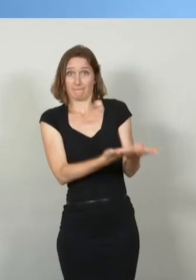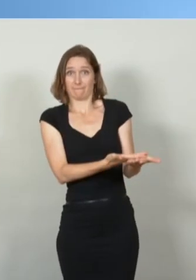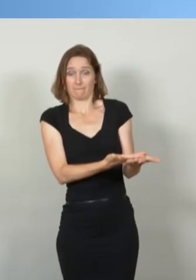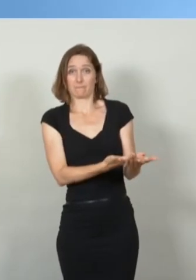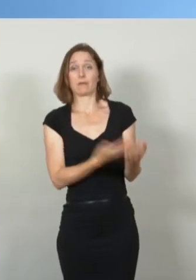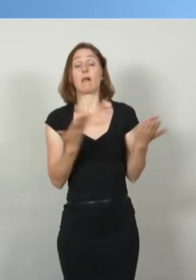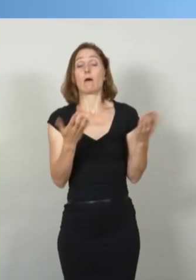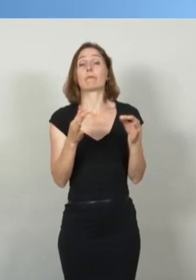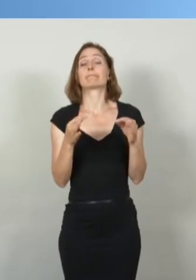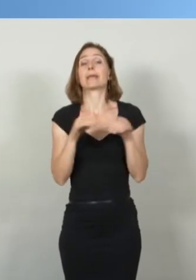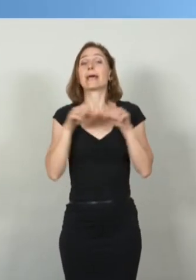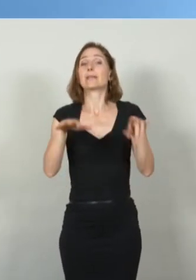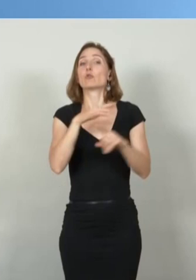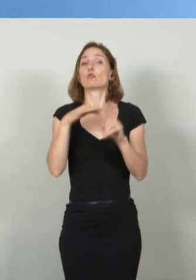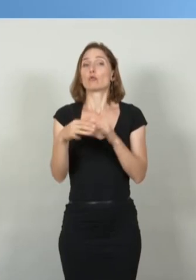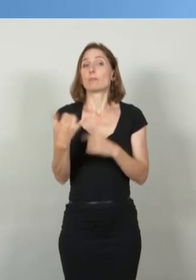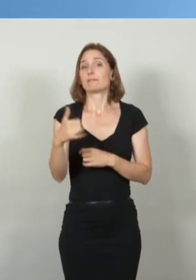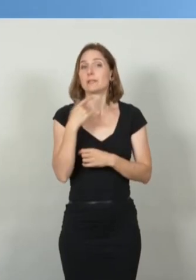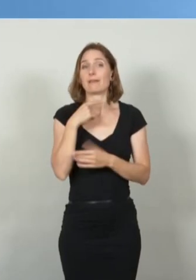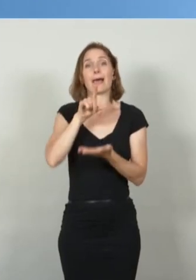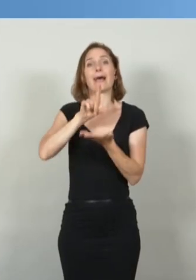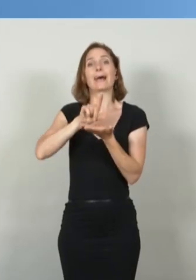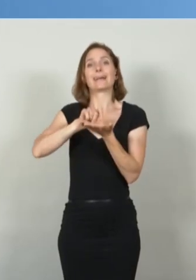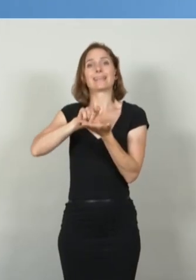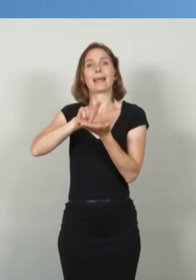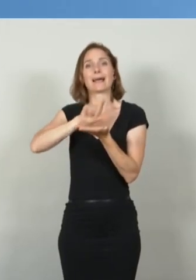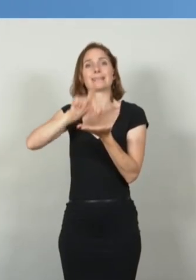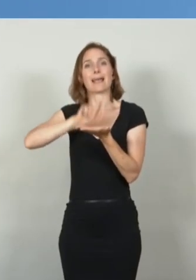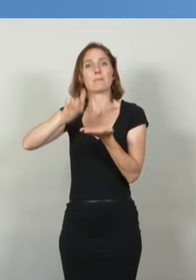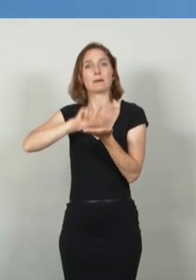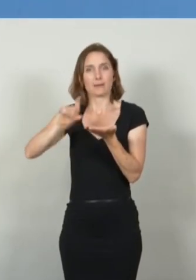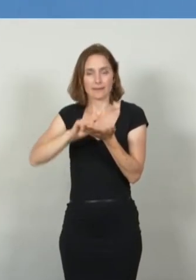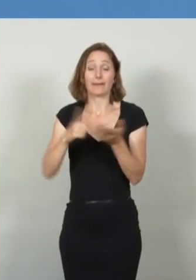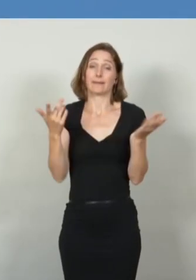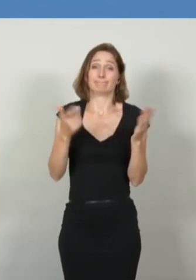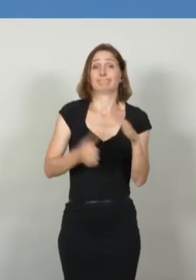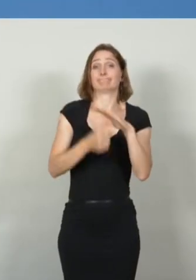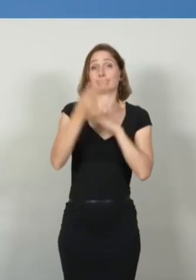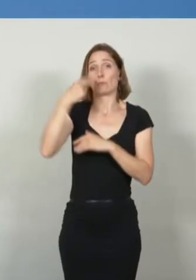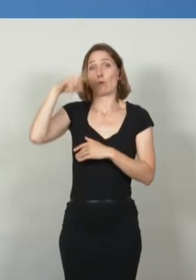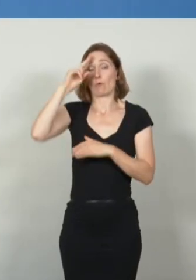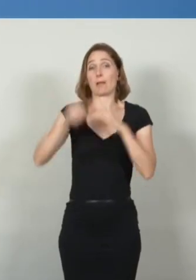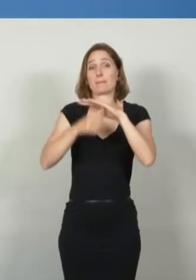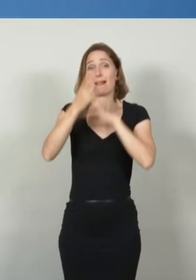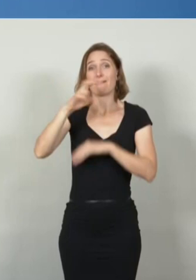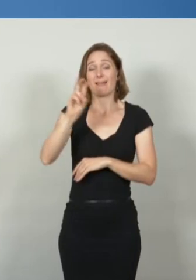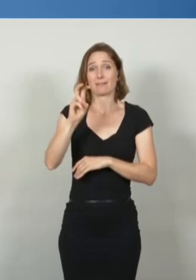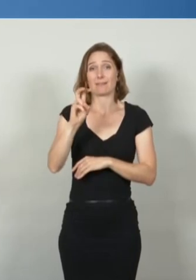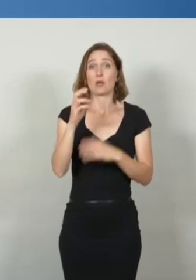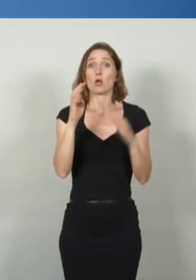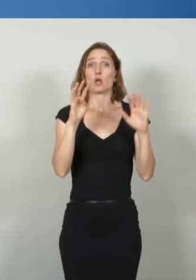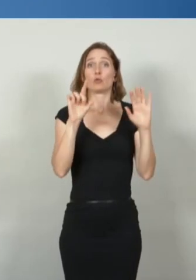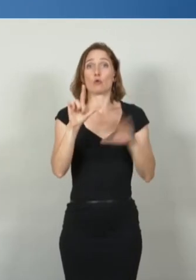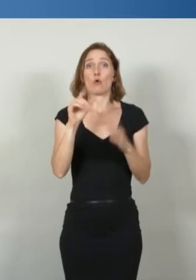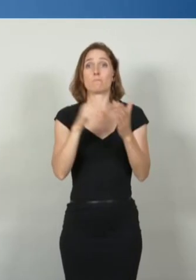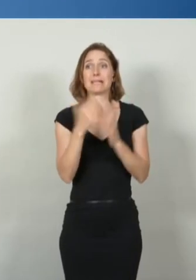Instagram Europe capital verte accrochez-vous les amis 2050 abonnés sur Twitter 970 abonnés